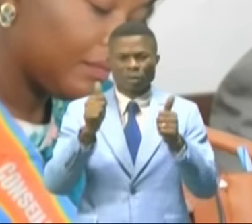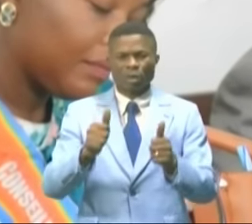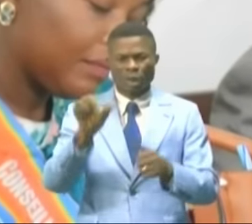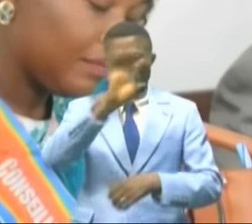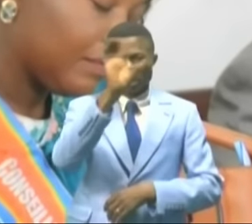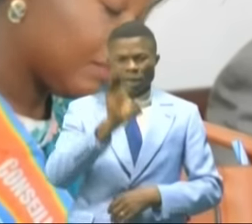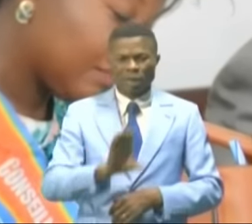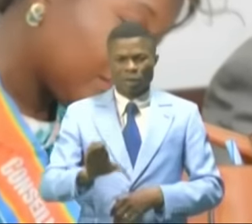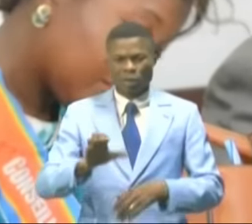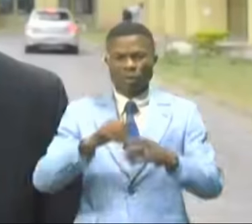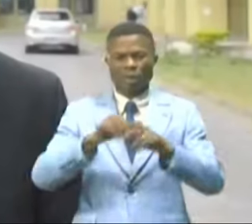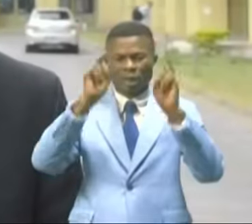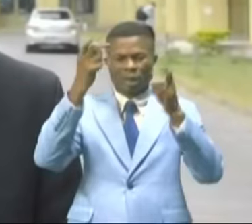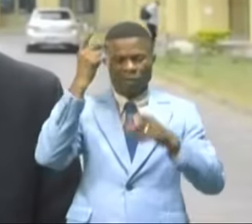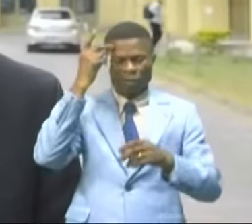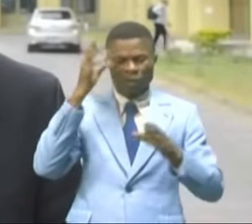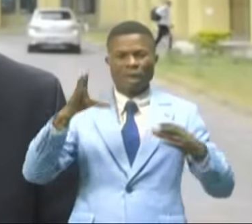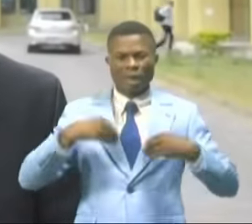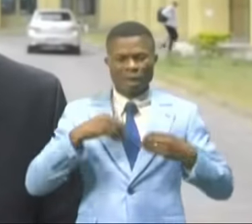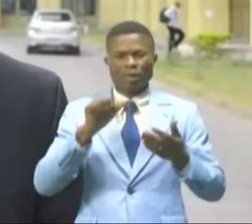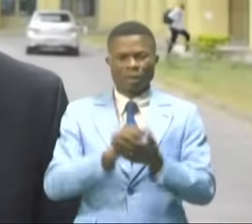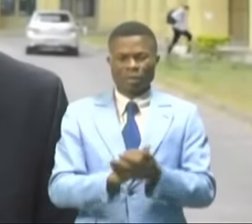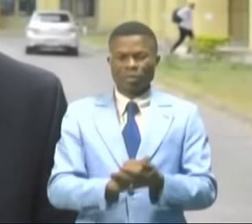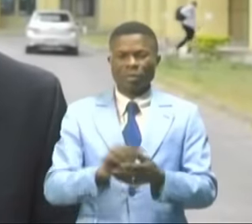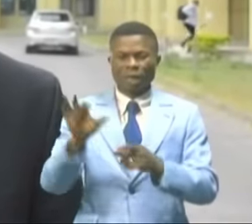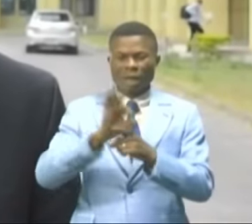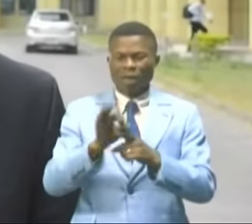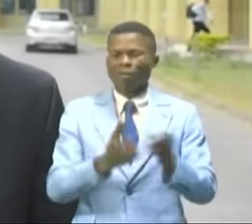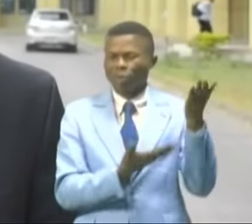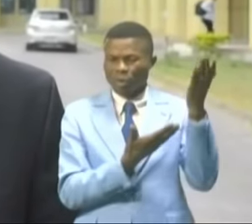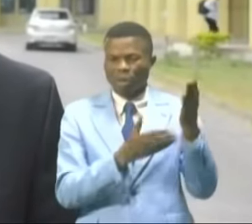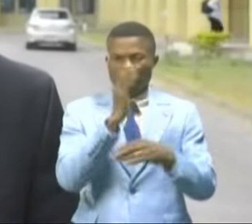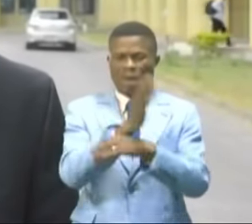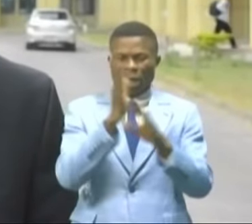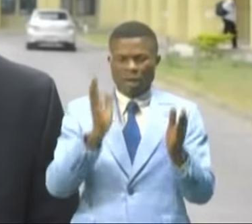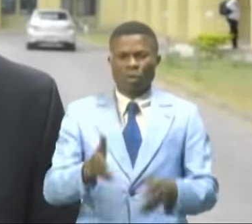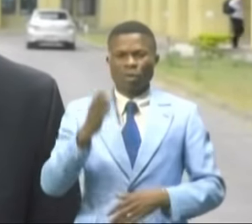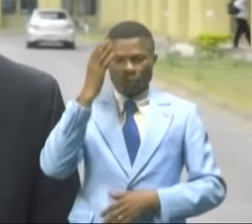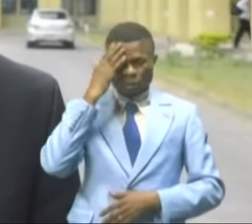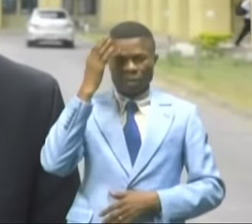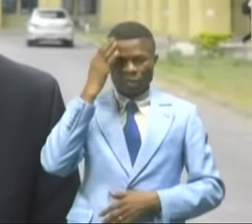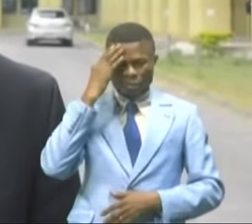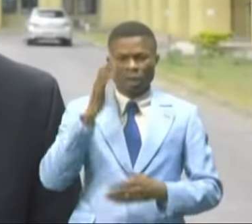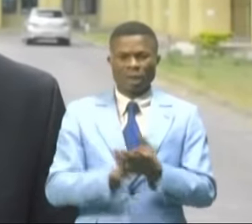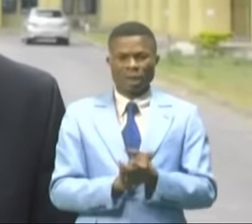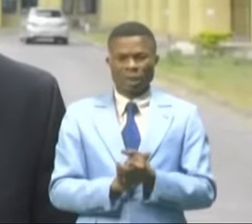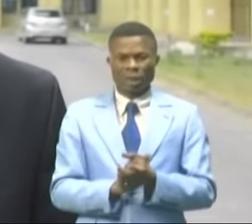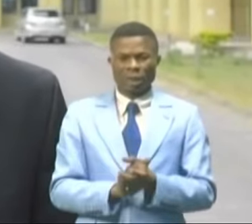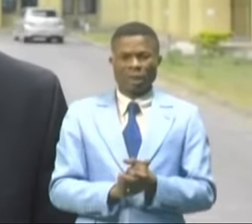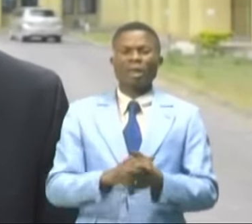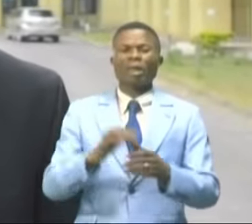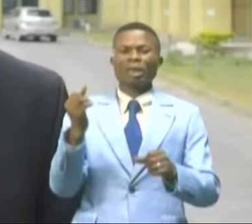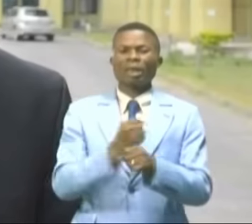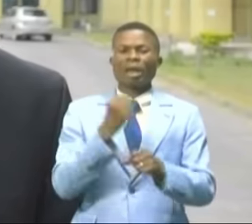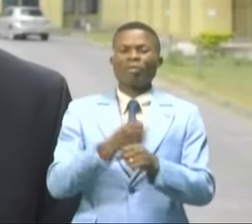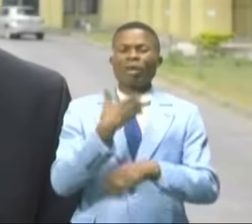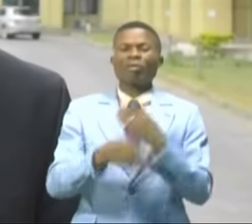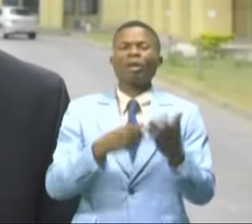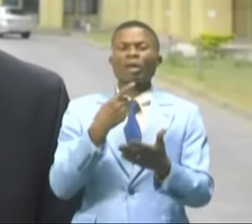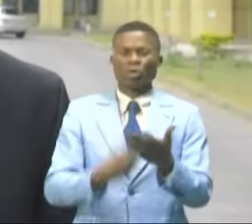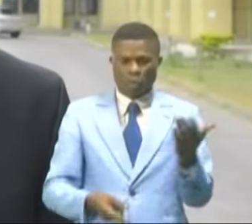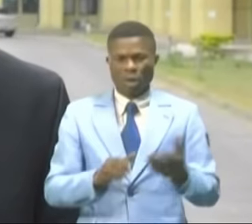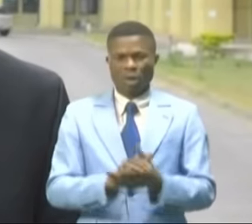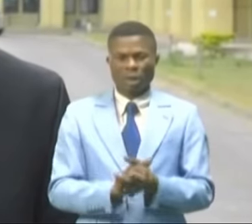communes ont-ils reconnu? Il est vraiment important que les conseillers savent leurs prérogatives. Ils savent